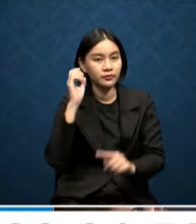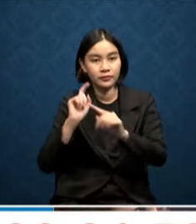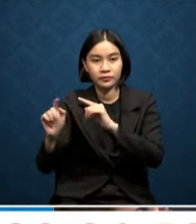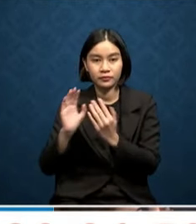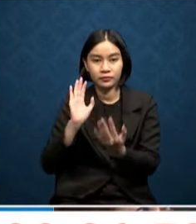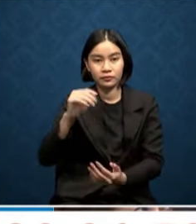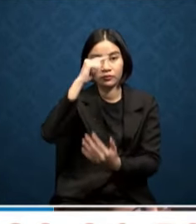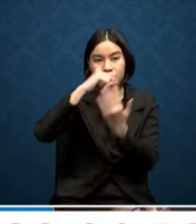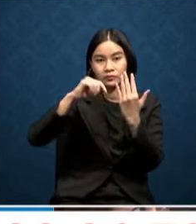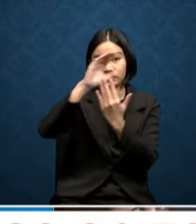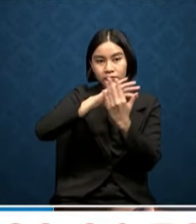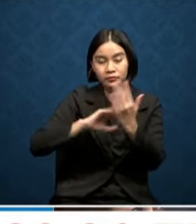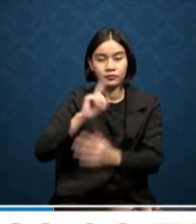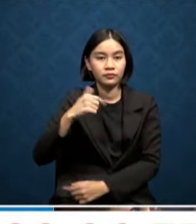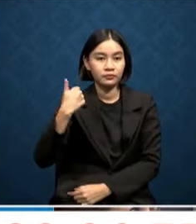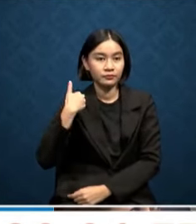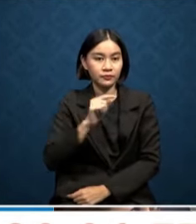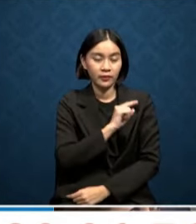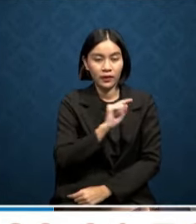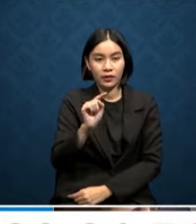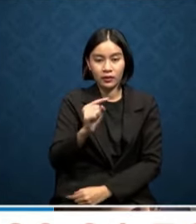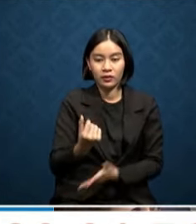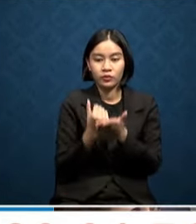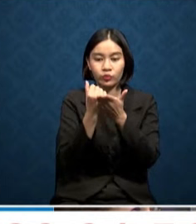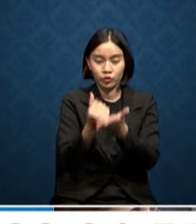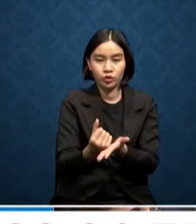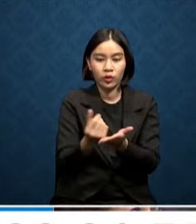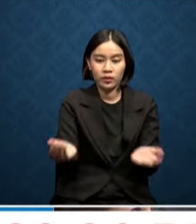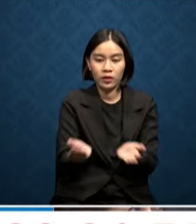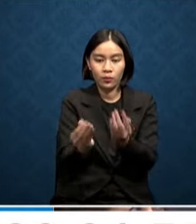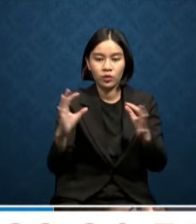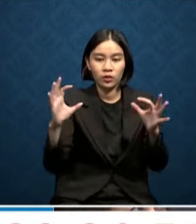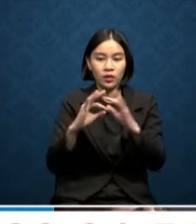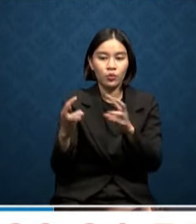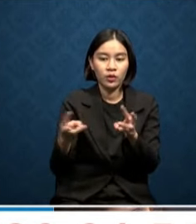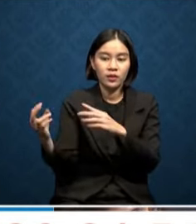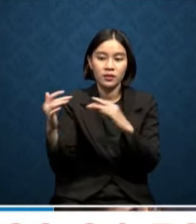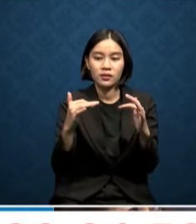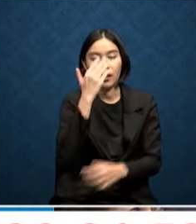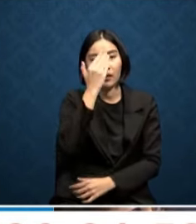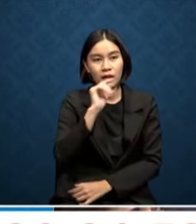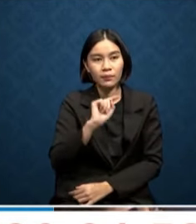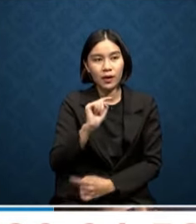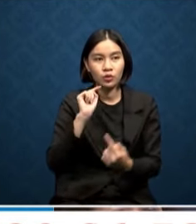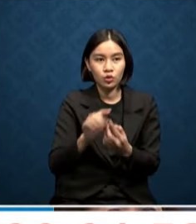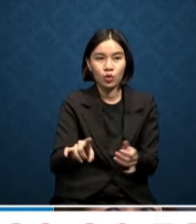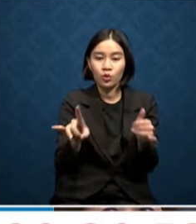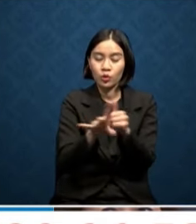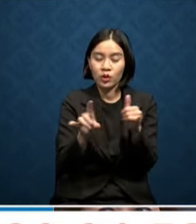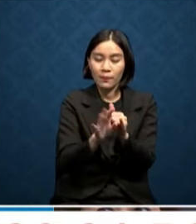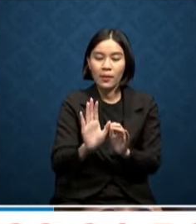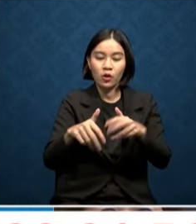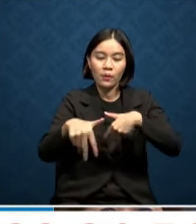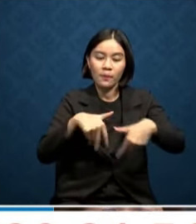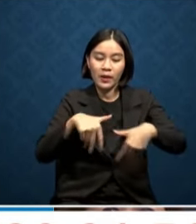ของประเทศควรจะมีหน้าที่อำนวยความสะดวกด้านการสื่อสารเพื่อให้คุณภาพชีวิตของ